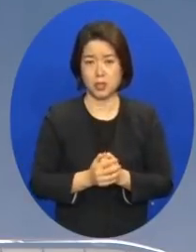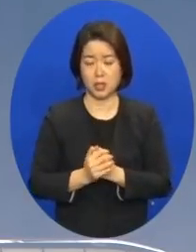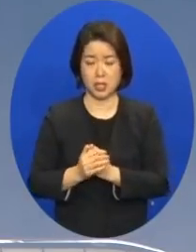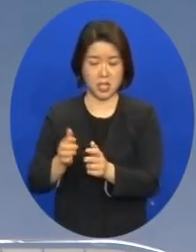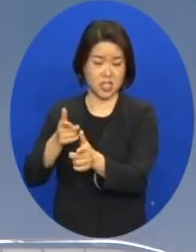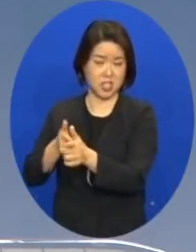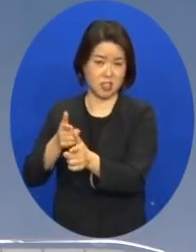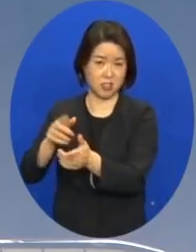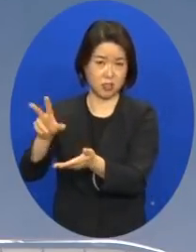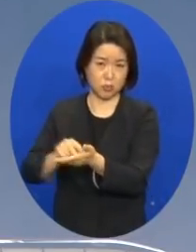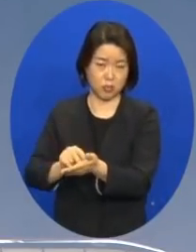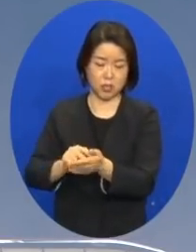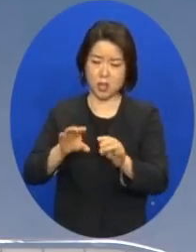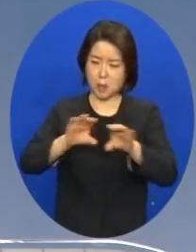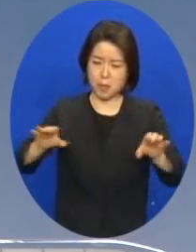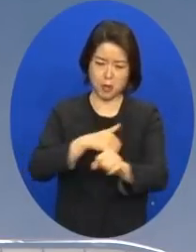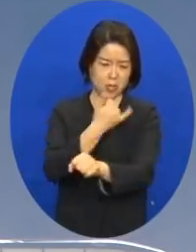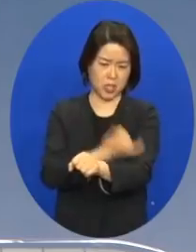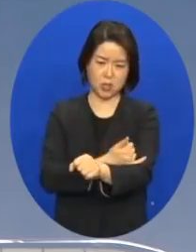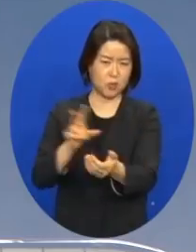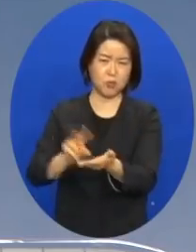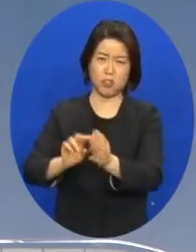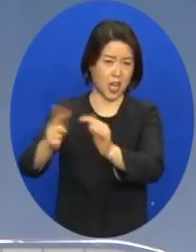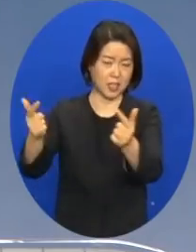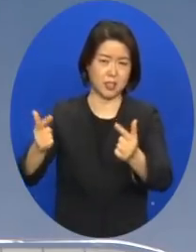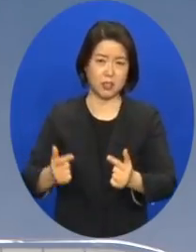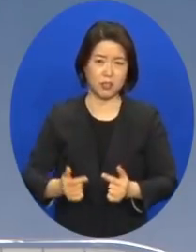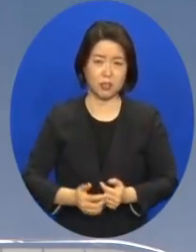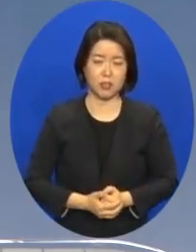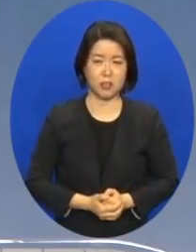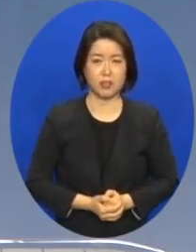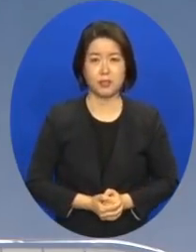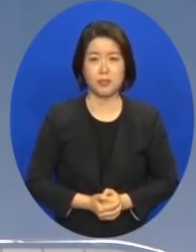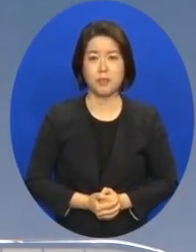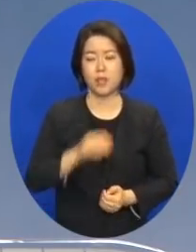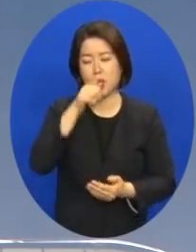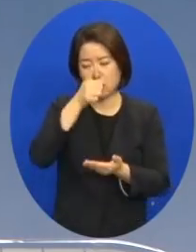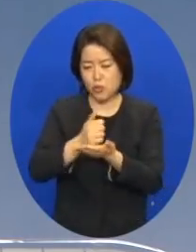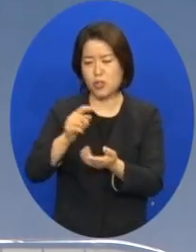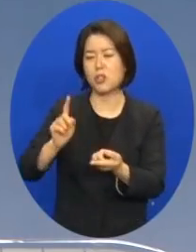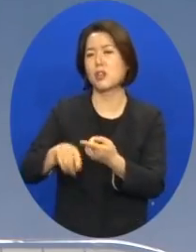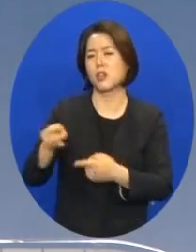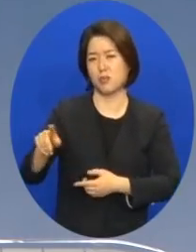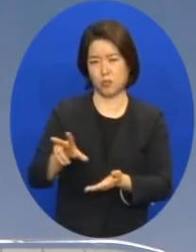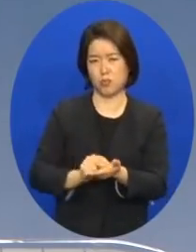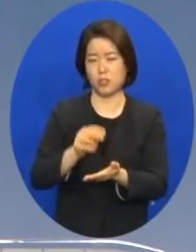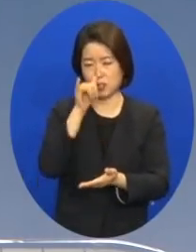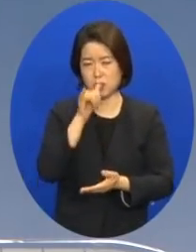동성애 문제는 평등, 인권 문제가 아닙니다. 죄에 대한 문제예요.